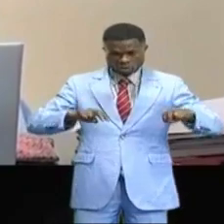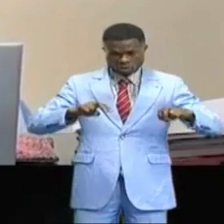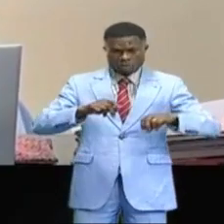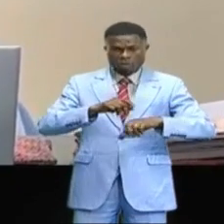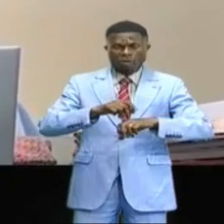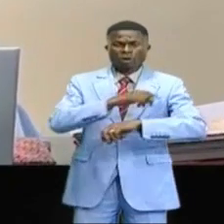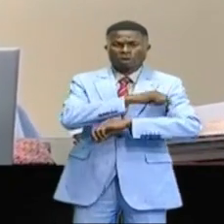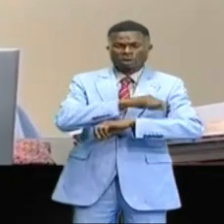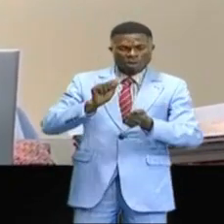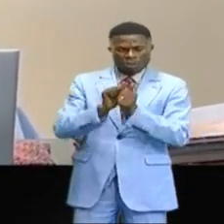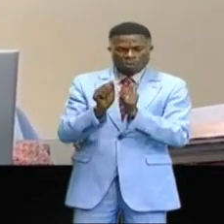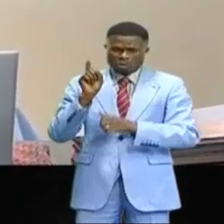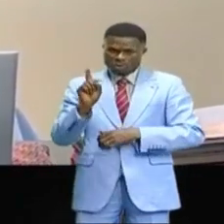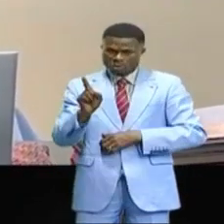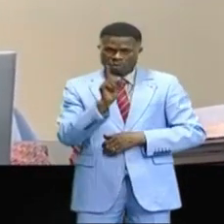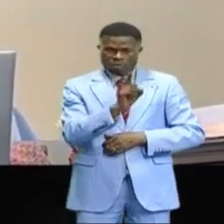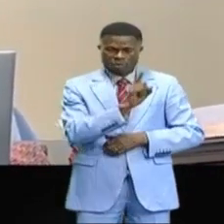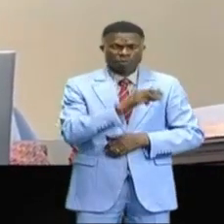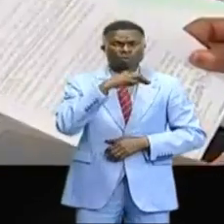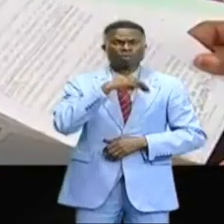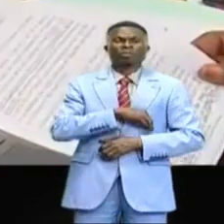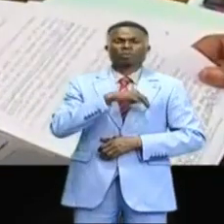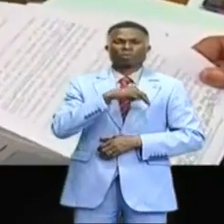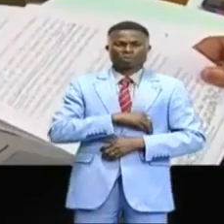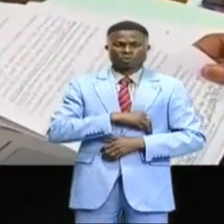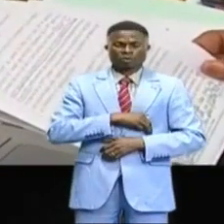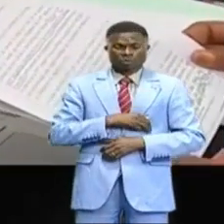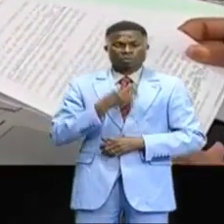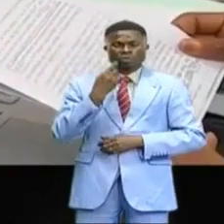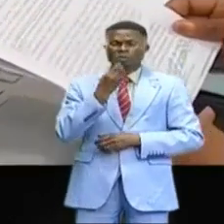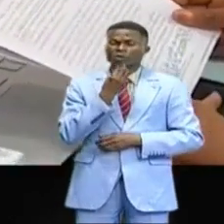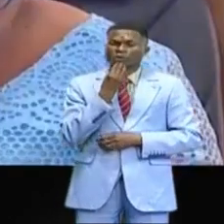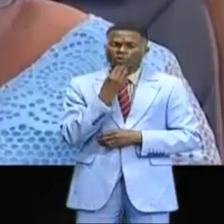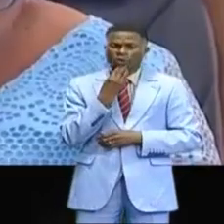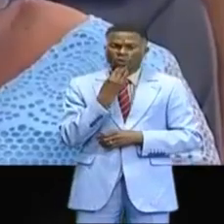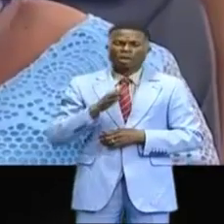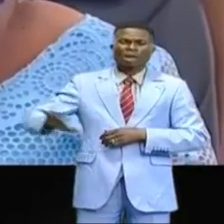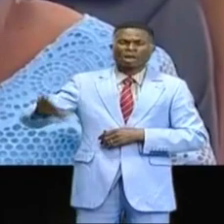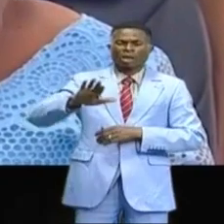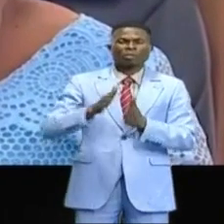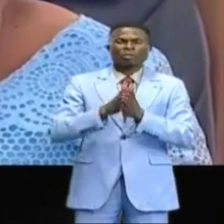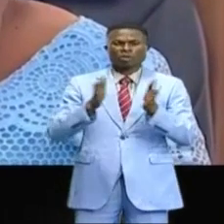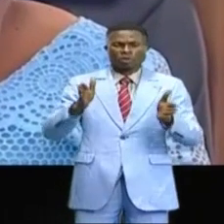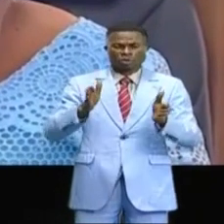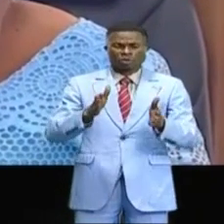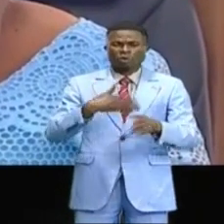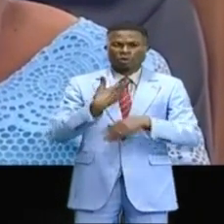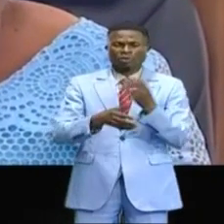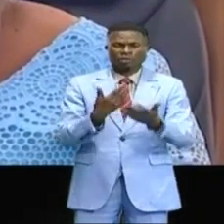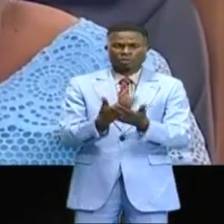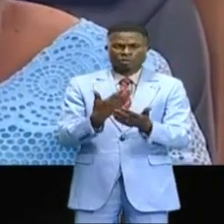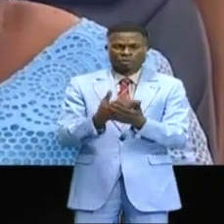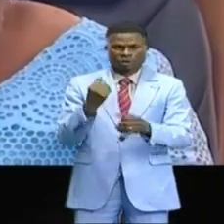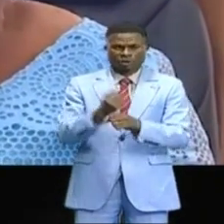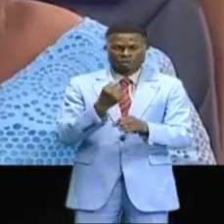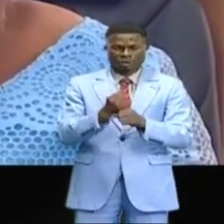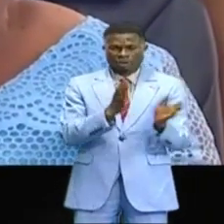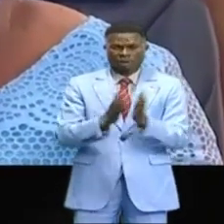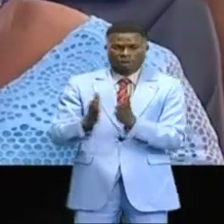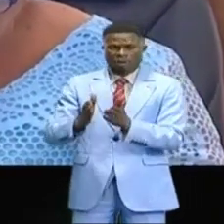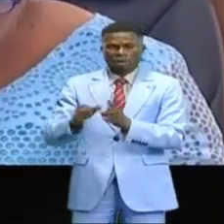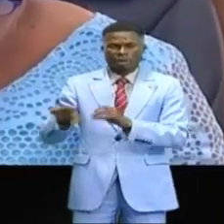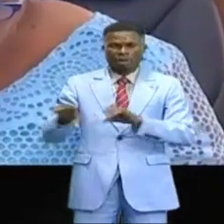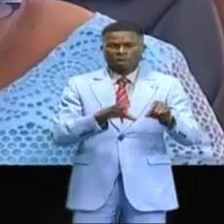au cas par cas. Une mission d'inspection dans tout le pays et l'accélération de travaux d'élaboration des